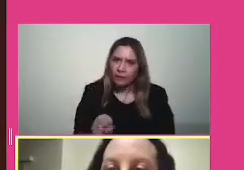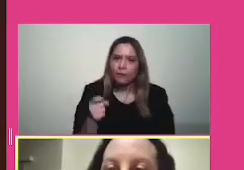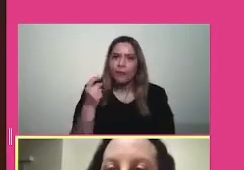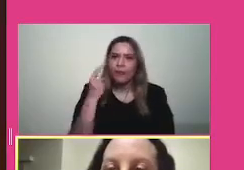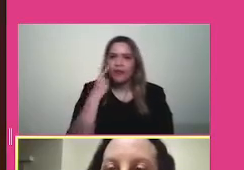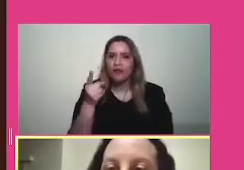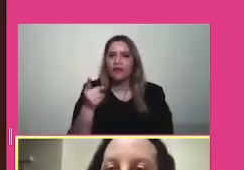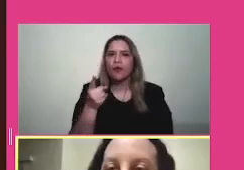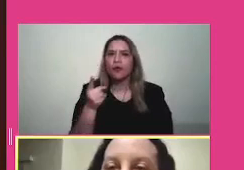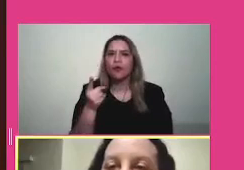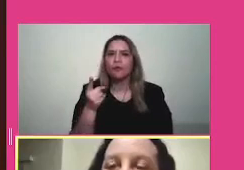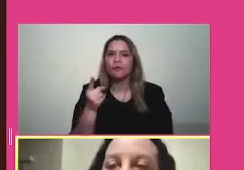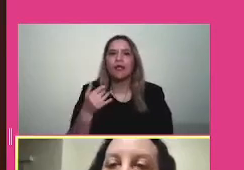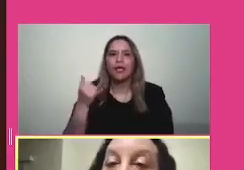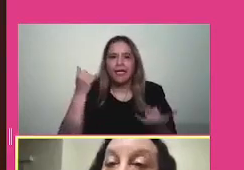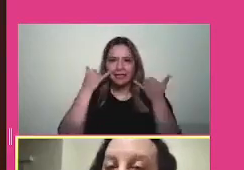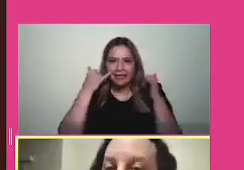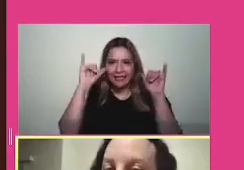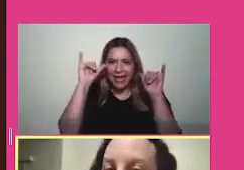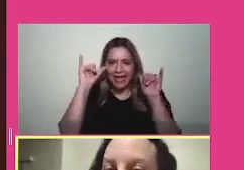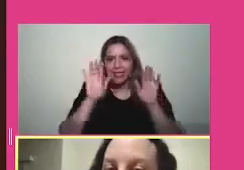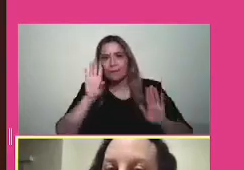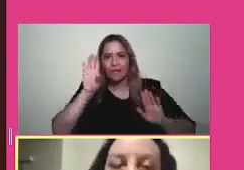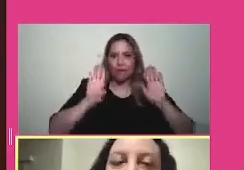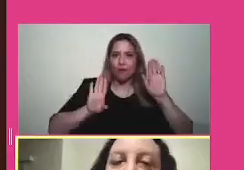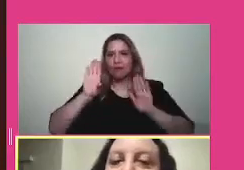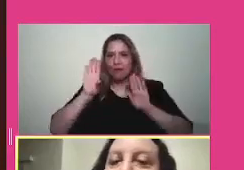πάω στο τερατάκι της παντομίμας.